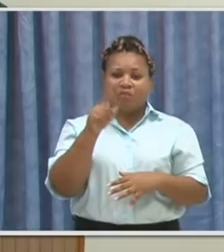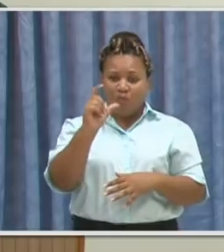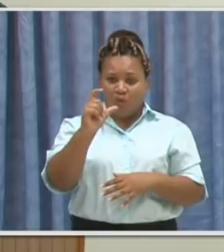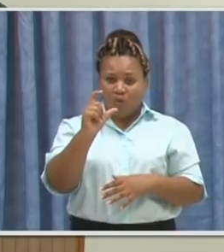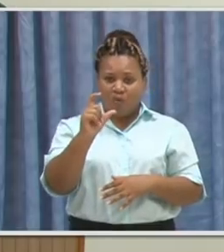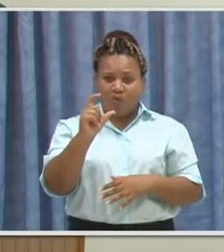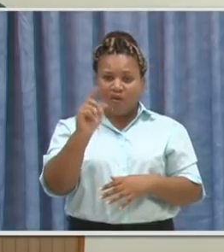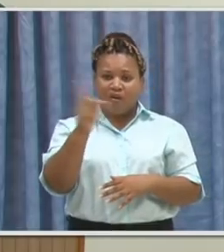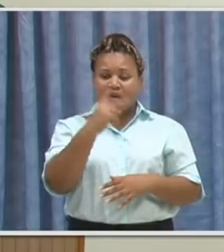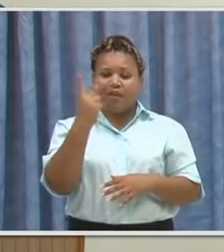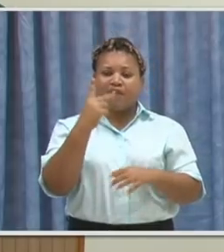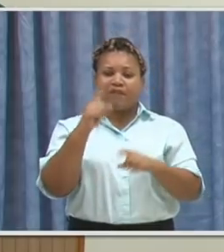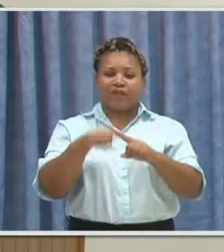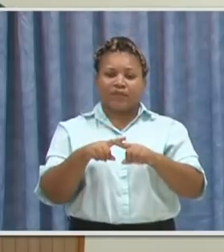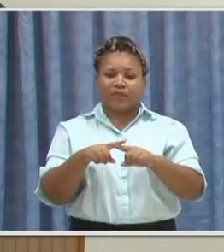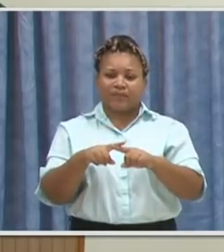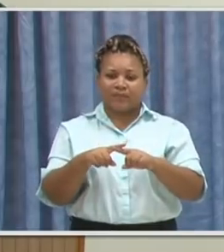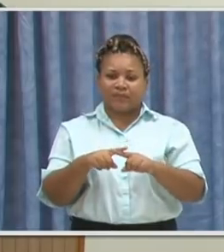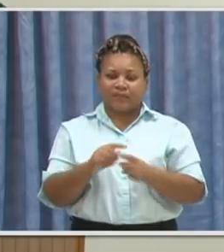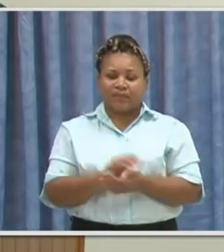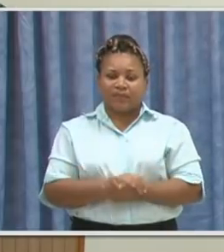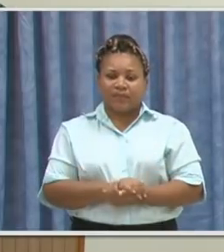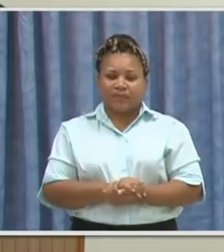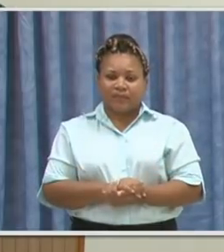Nous, pour considérer comment il y a une second wave.